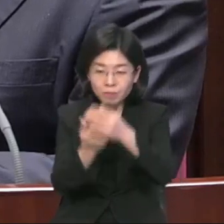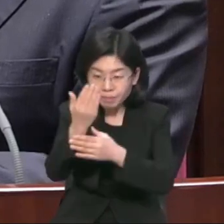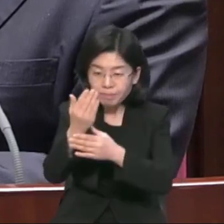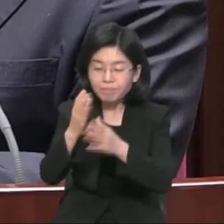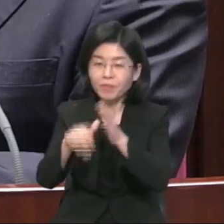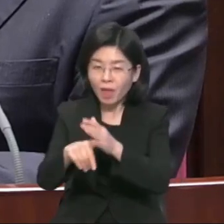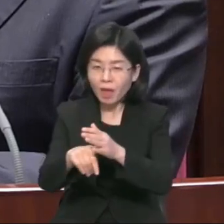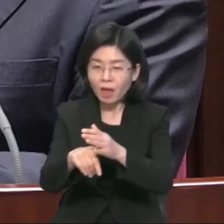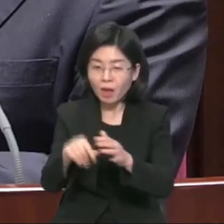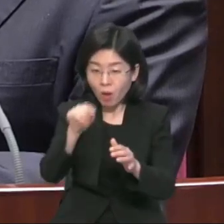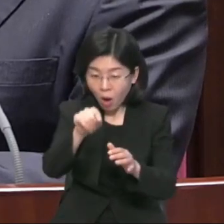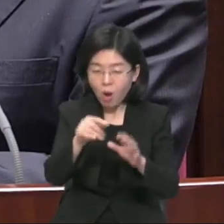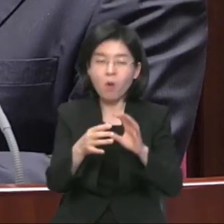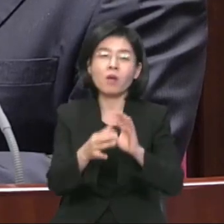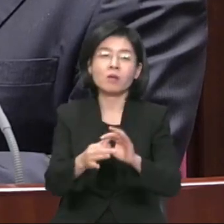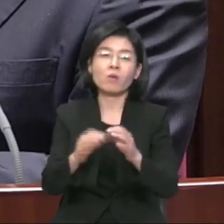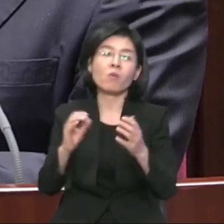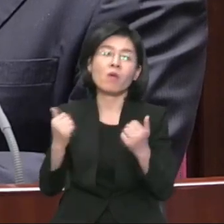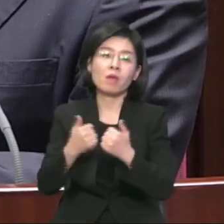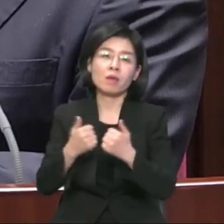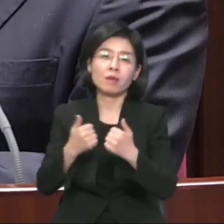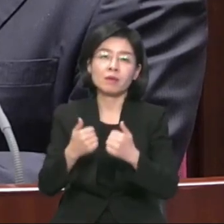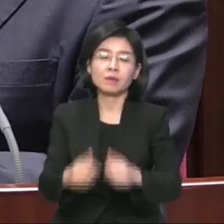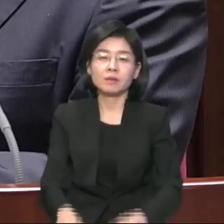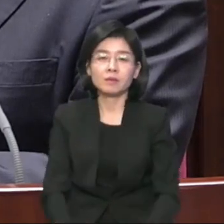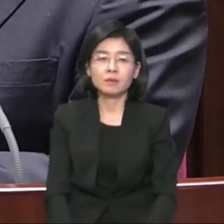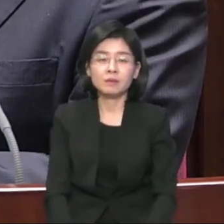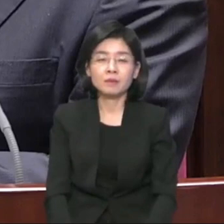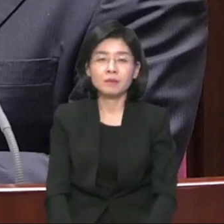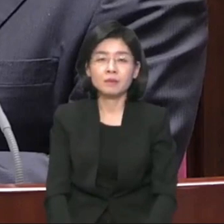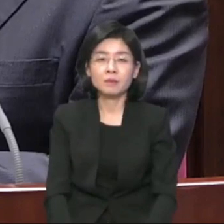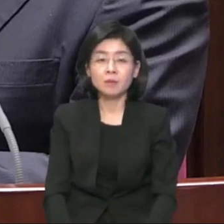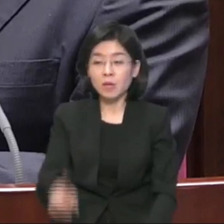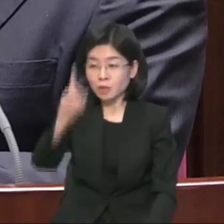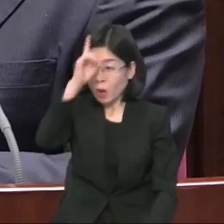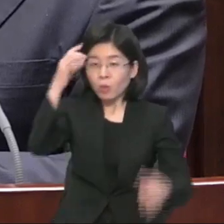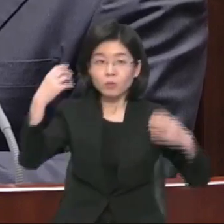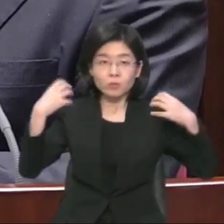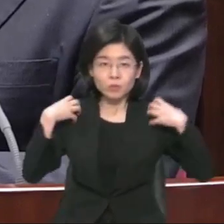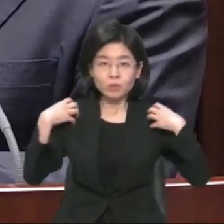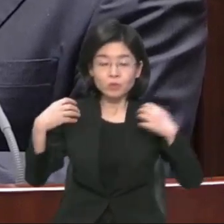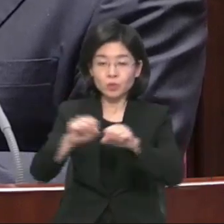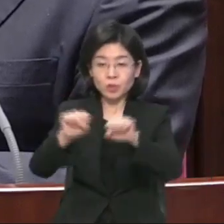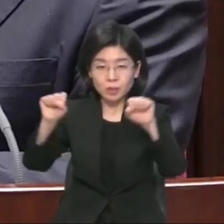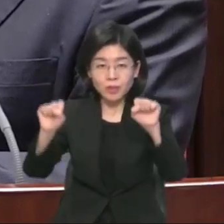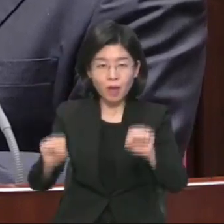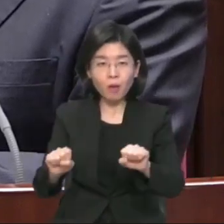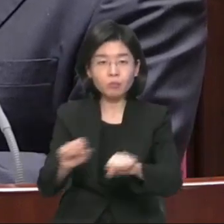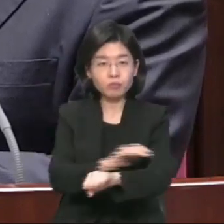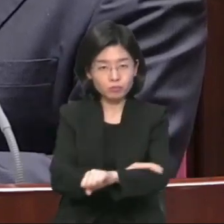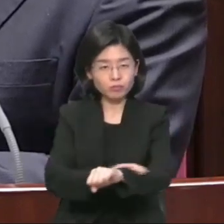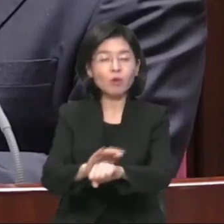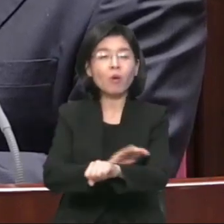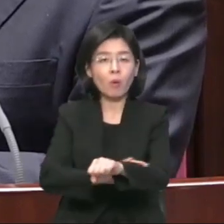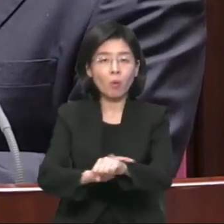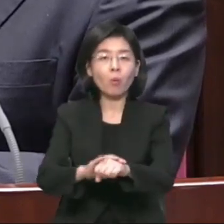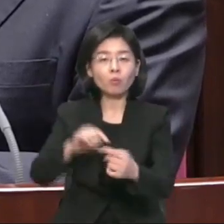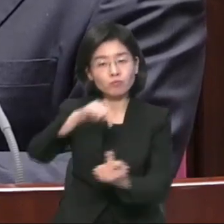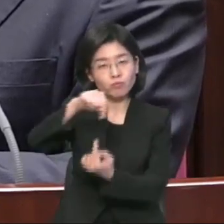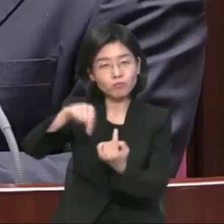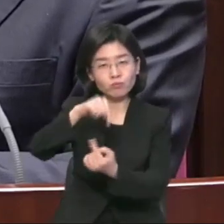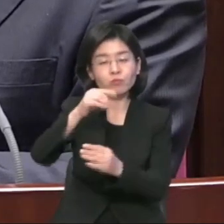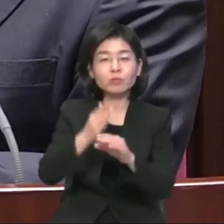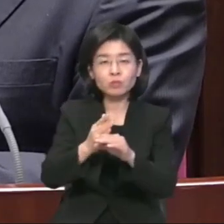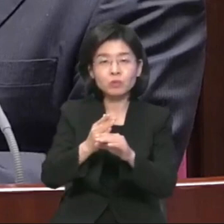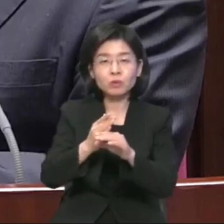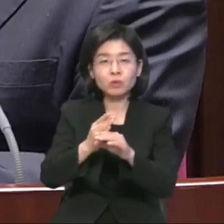이제 우리나라의 경우에는 현재 정부의 시스템은 아주 잘 돼 있고 이